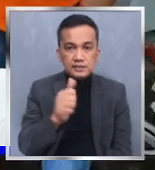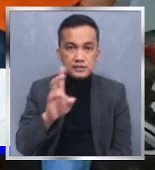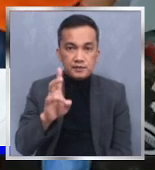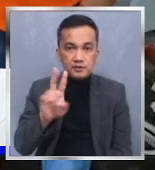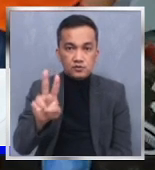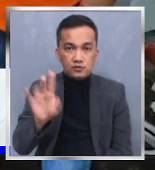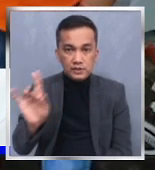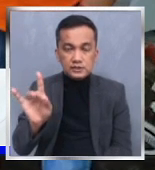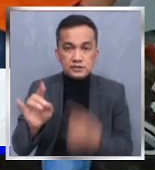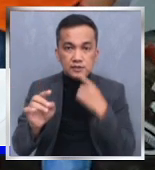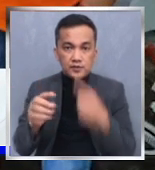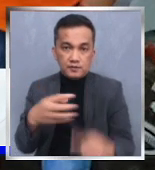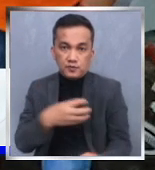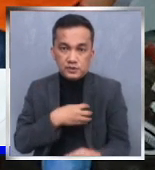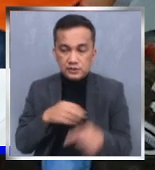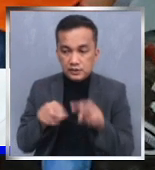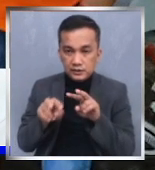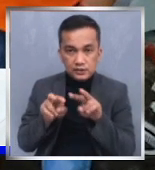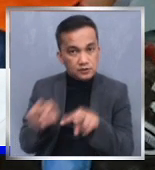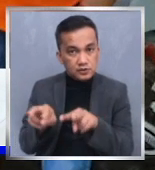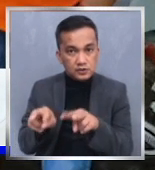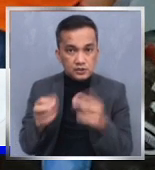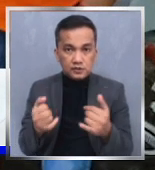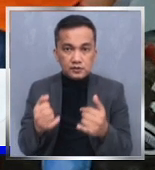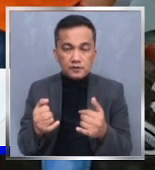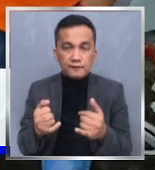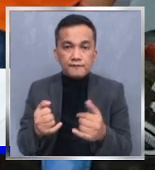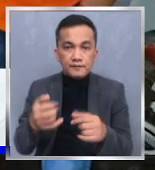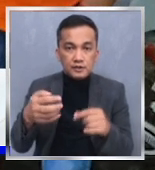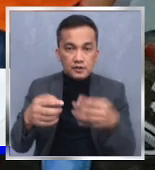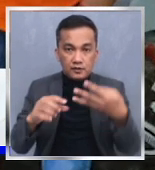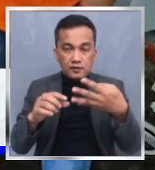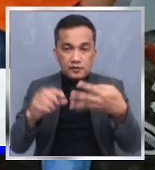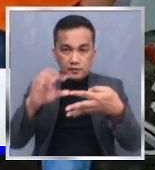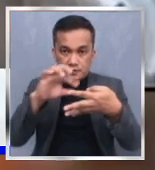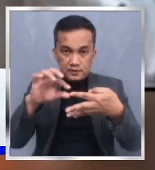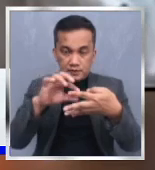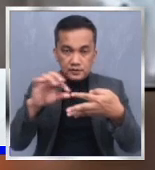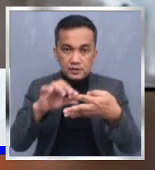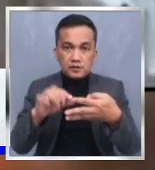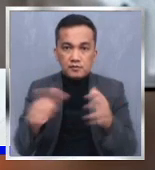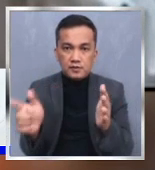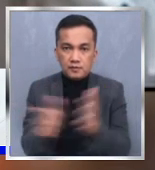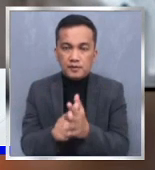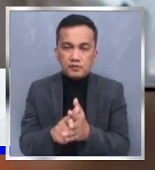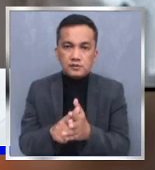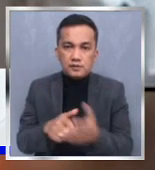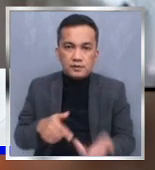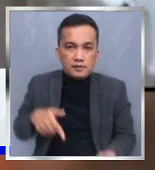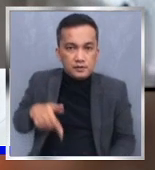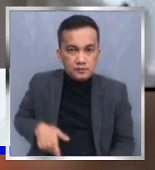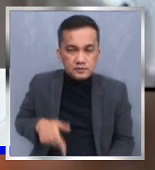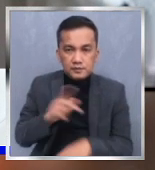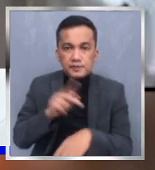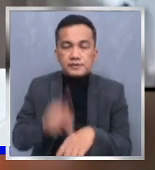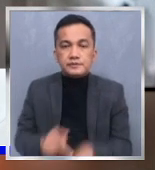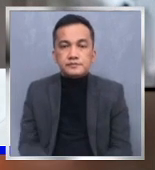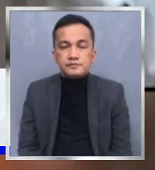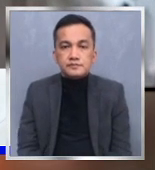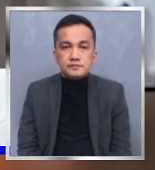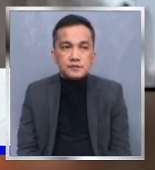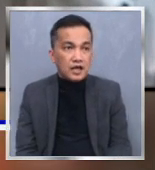mga tututukan nila ngayong first quarter ng taon ang illegal na mga armas sa bansa. Alam niyo naman, pag ang mga ganitong